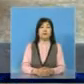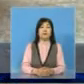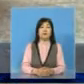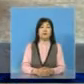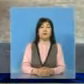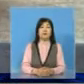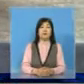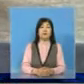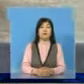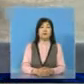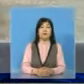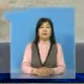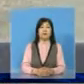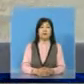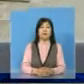Рахмет.